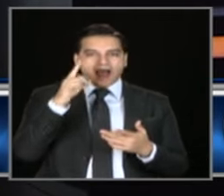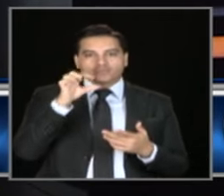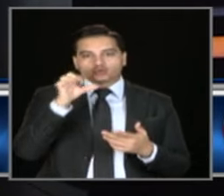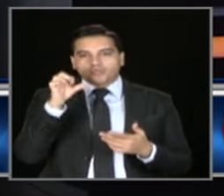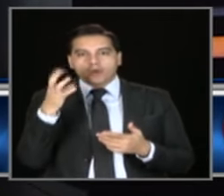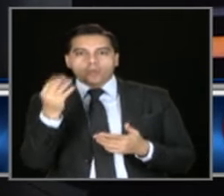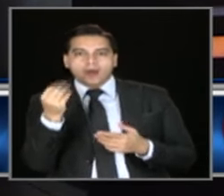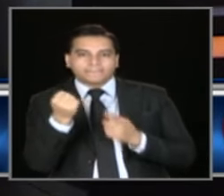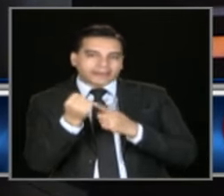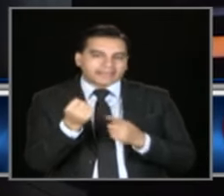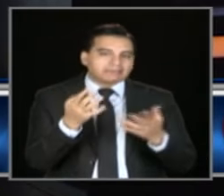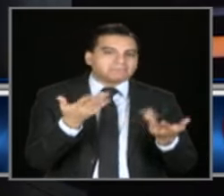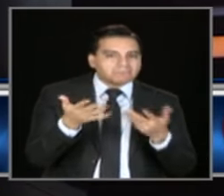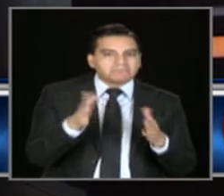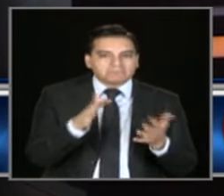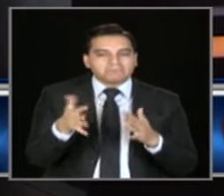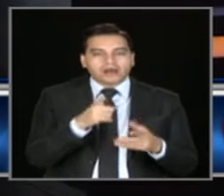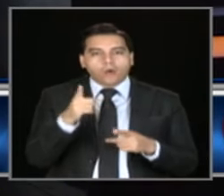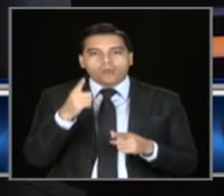كانت بتدافع عن المرأة.